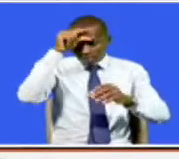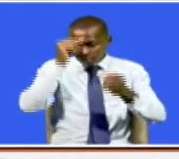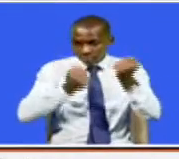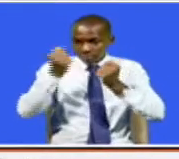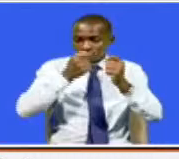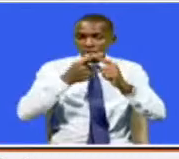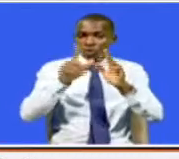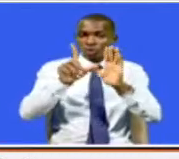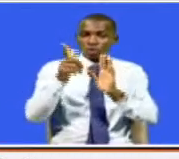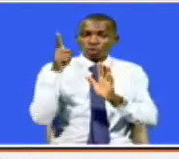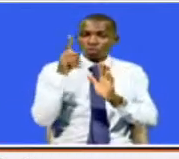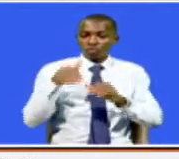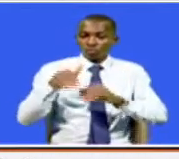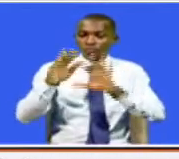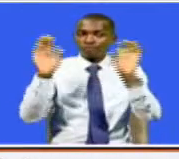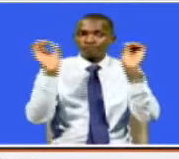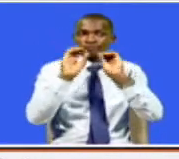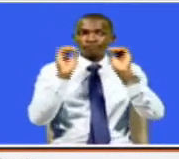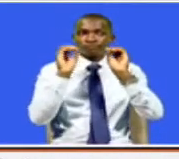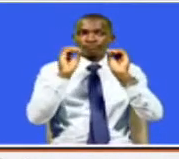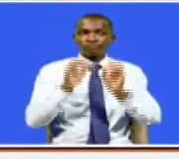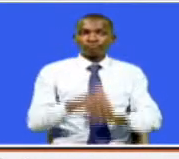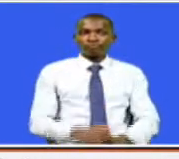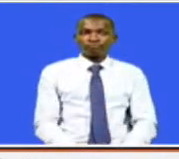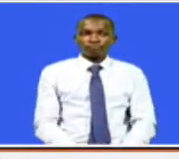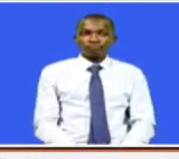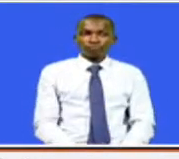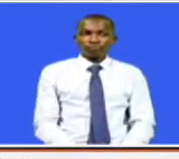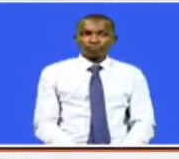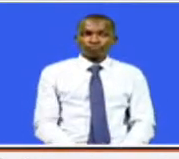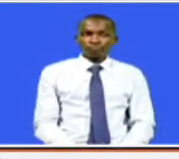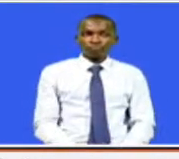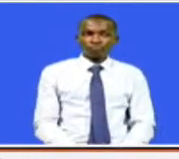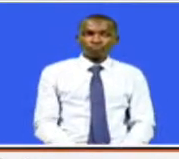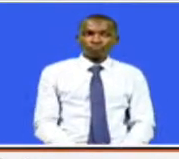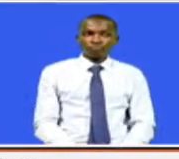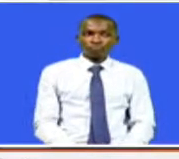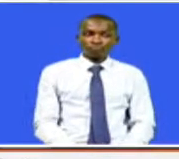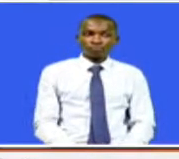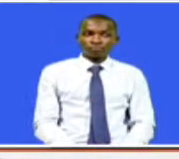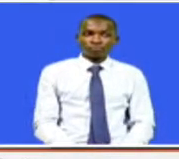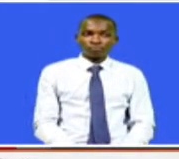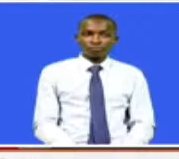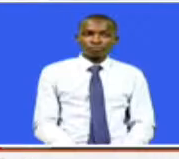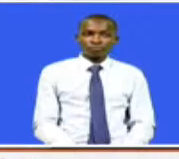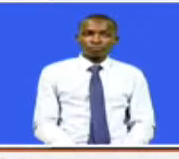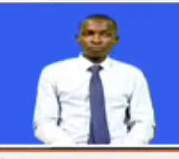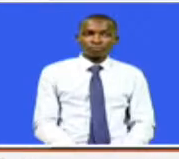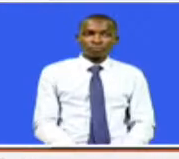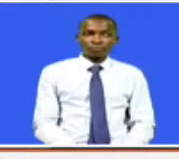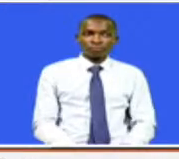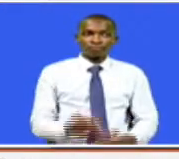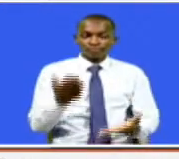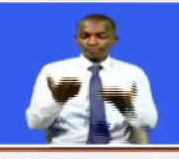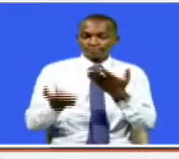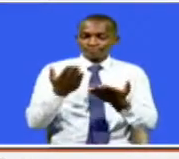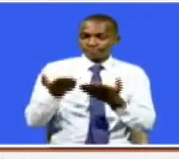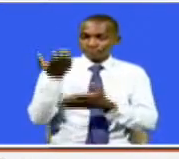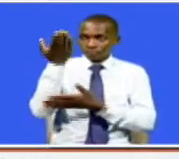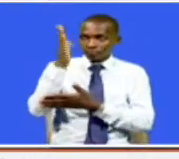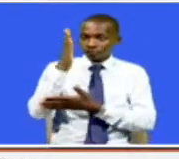cha sheria. Alan Ochanda, KTN News. Mungu aifariji familia